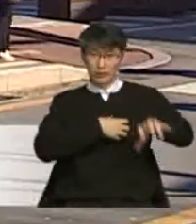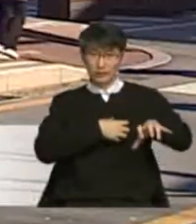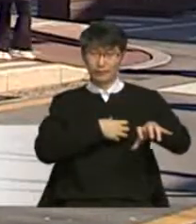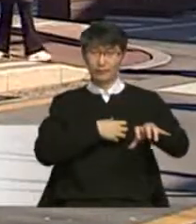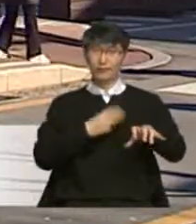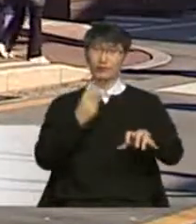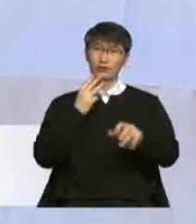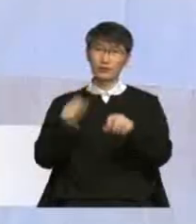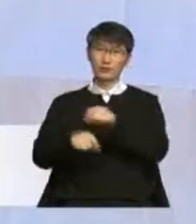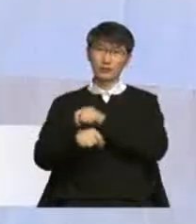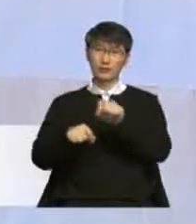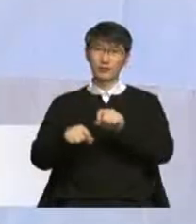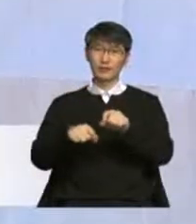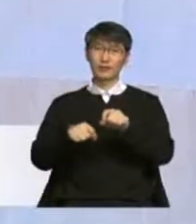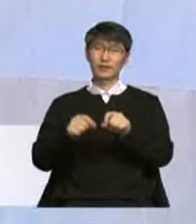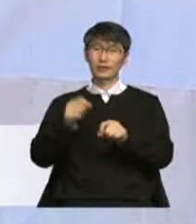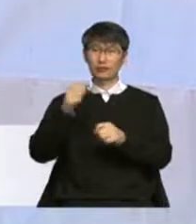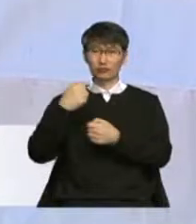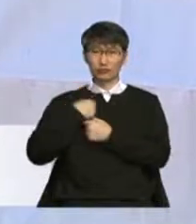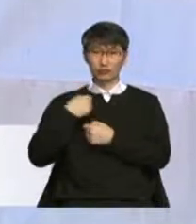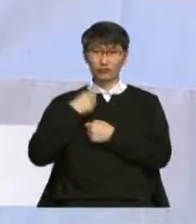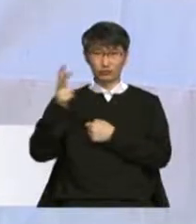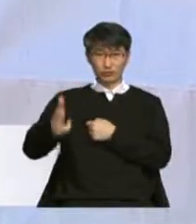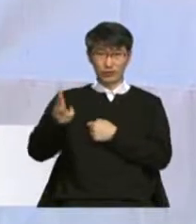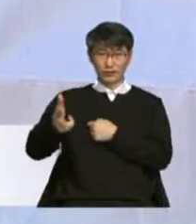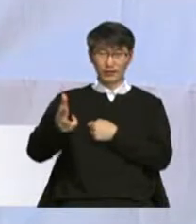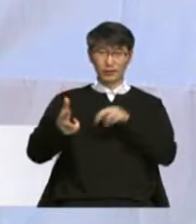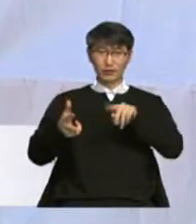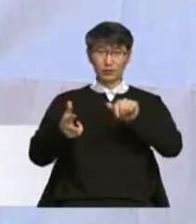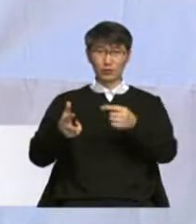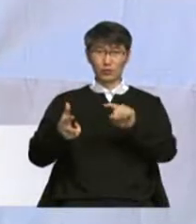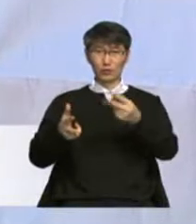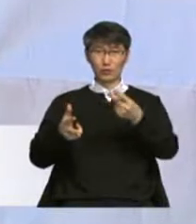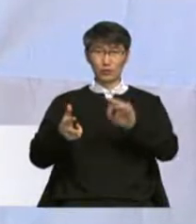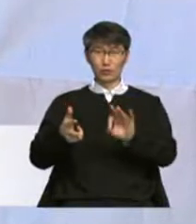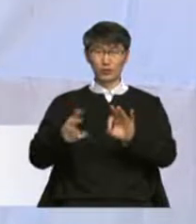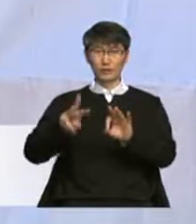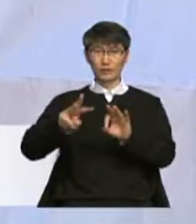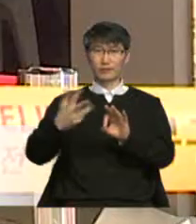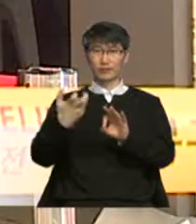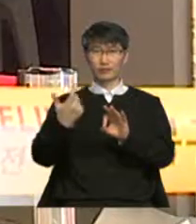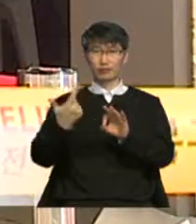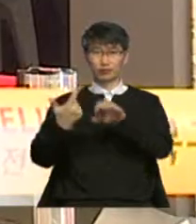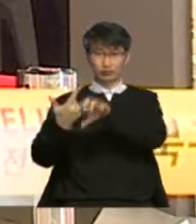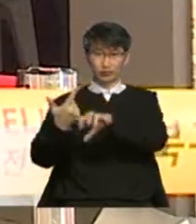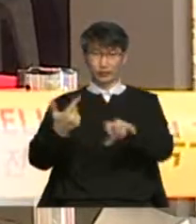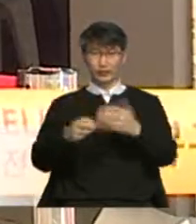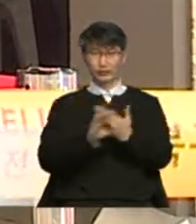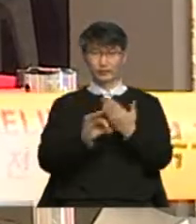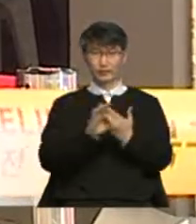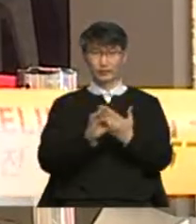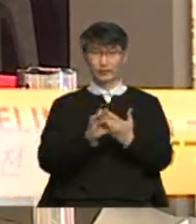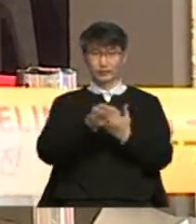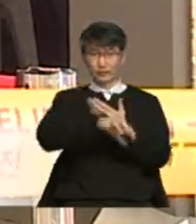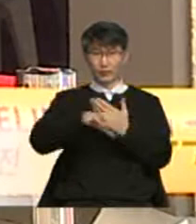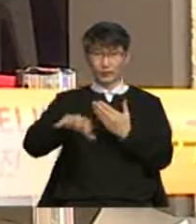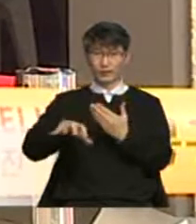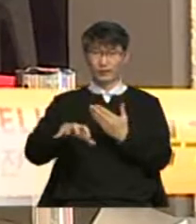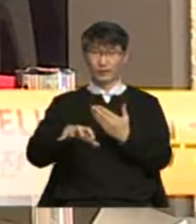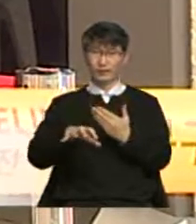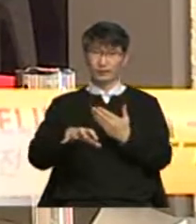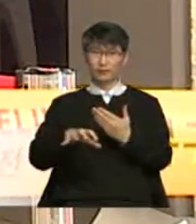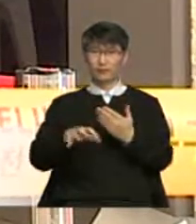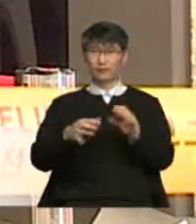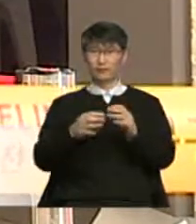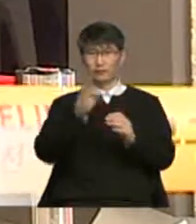서울특별시 민방위 교육장 주차장 주소는 석관동 376 번지 입니다 임시 선별 검사 소 에선 증상의